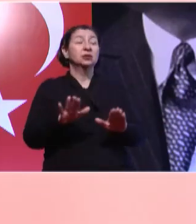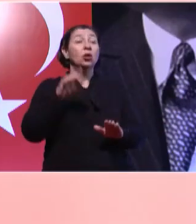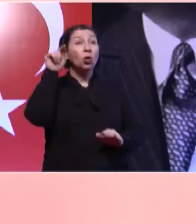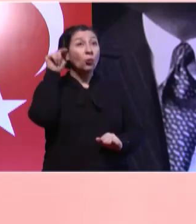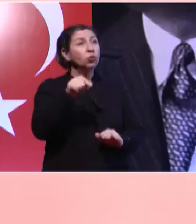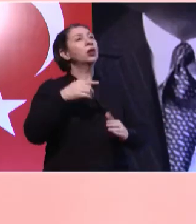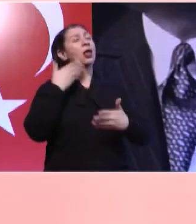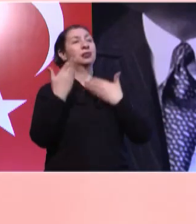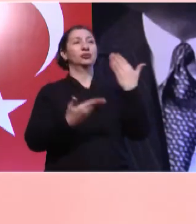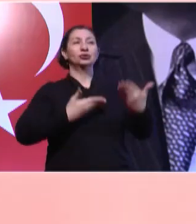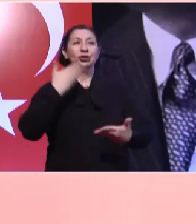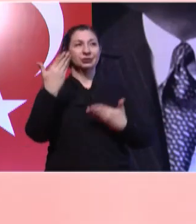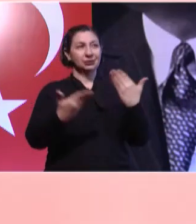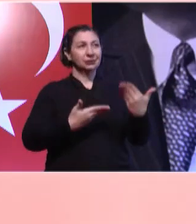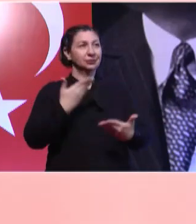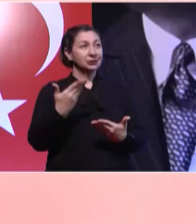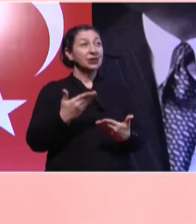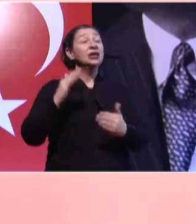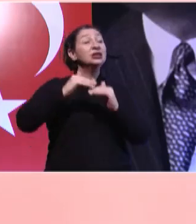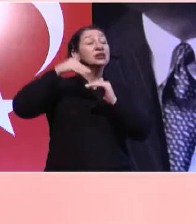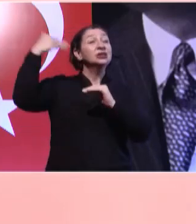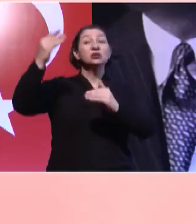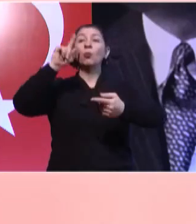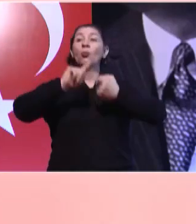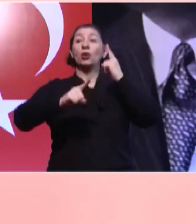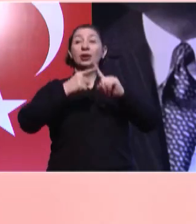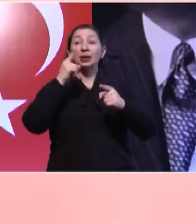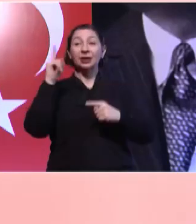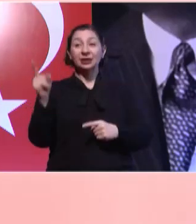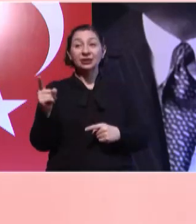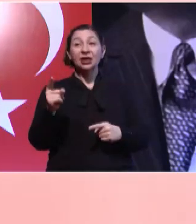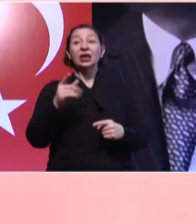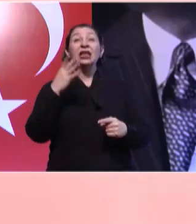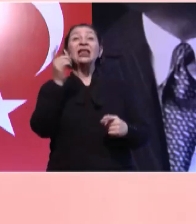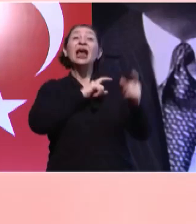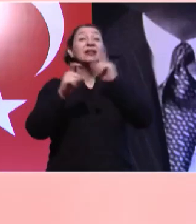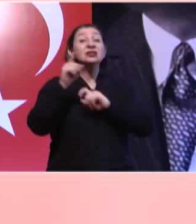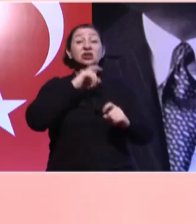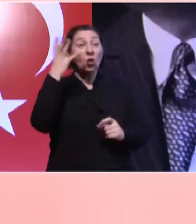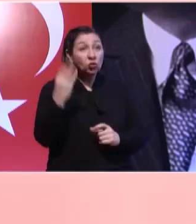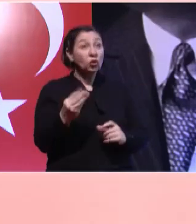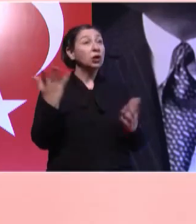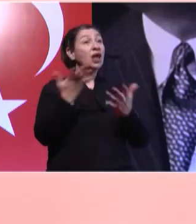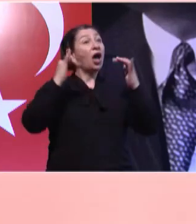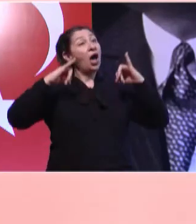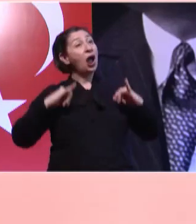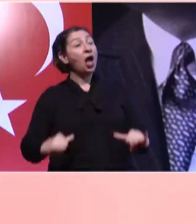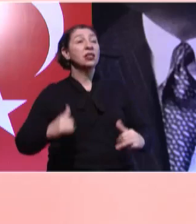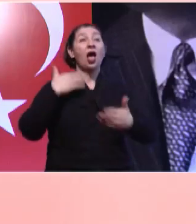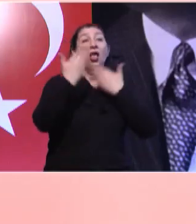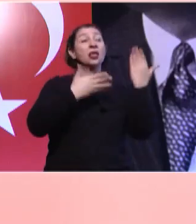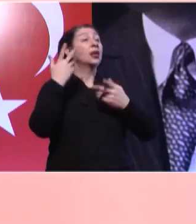Bunu da anlatacağız. Dış politikanın yanlış olduğunu çok daha rahat